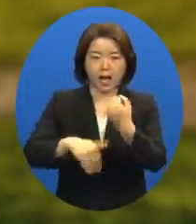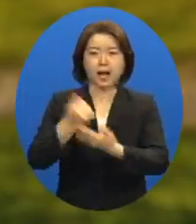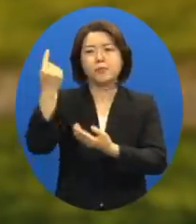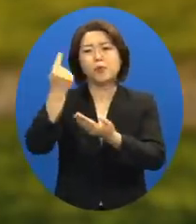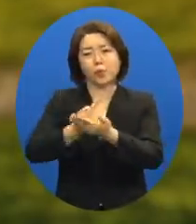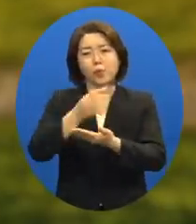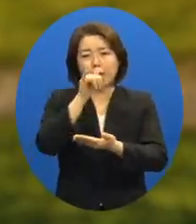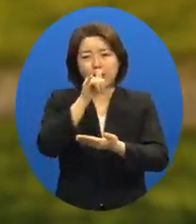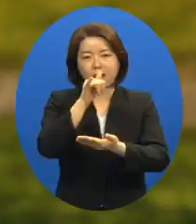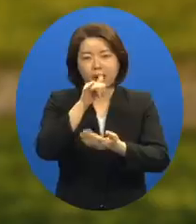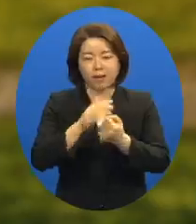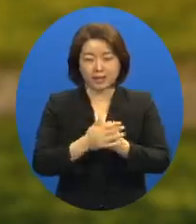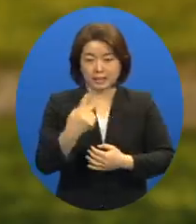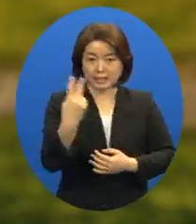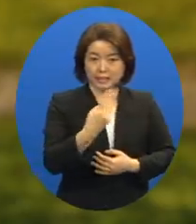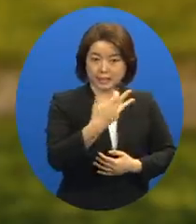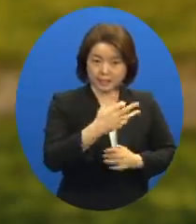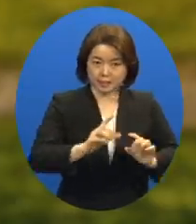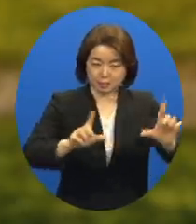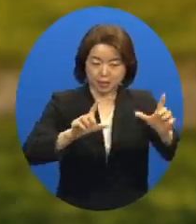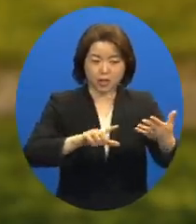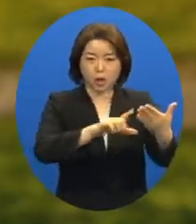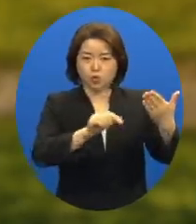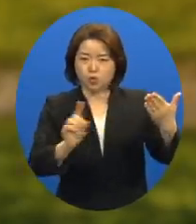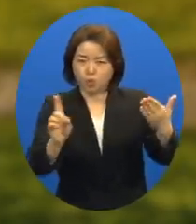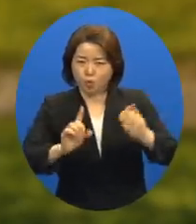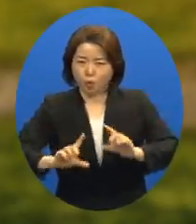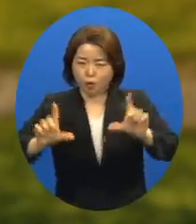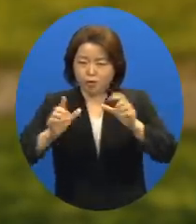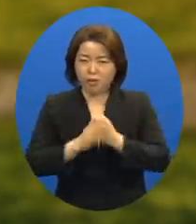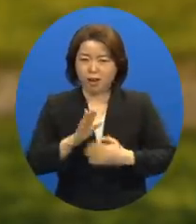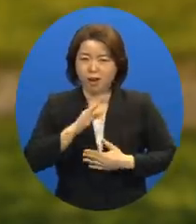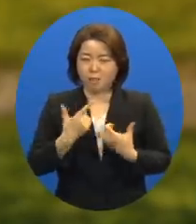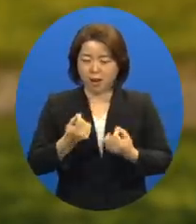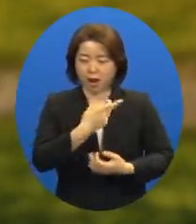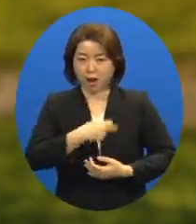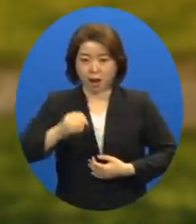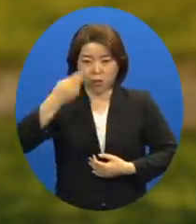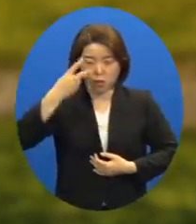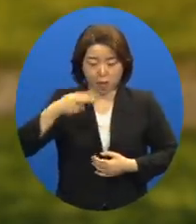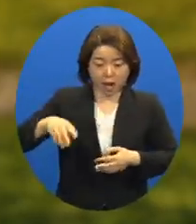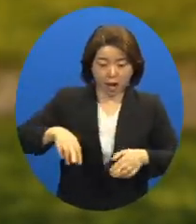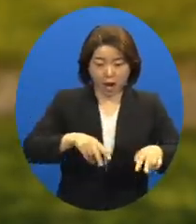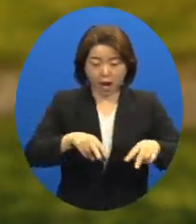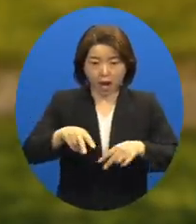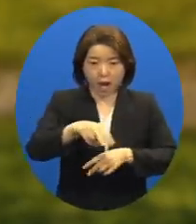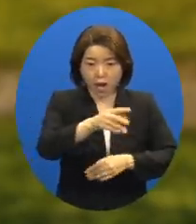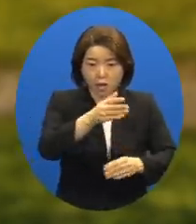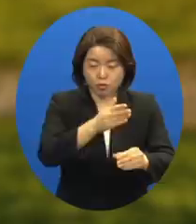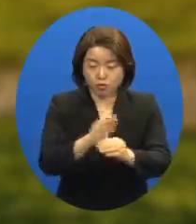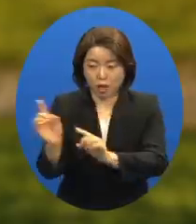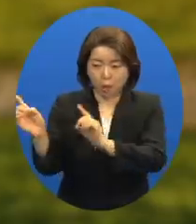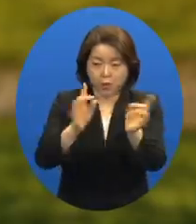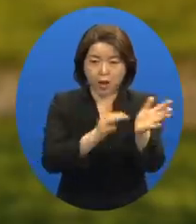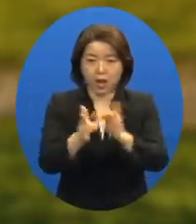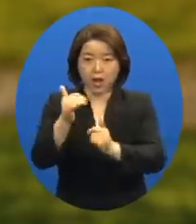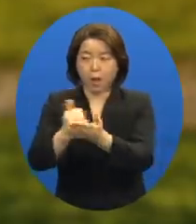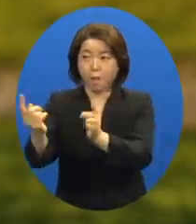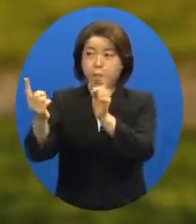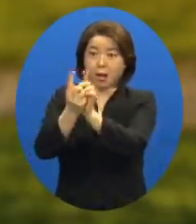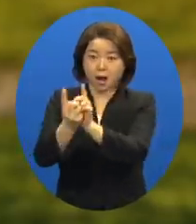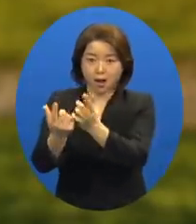찾아오셨습니다. 2018년 9월 어느 날, 마치 사도 바울이 길을 가다가 부활하신 예수님을 만났던